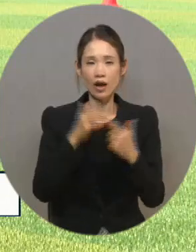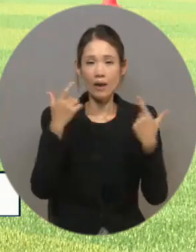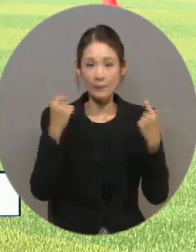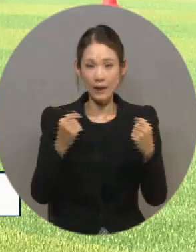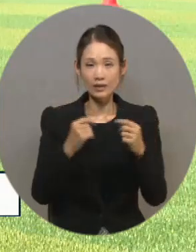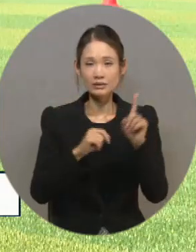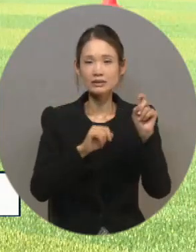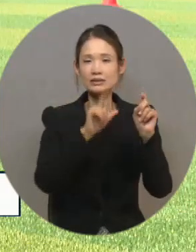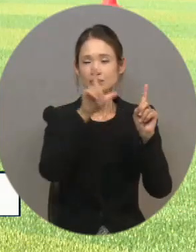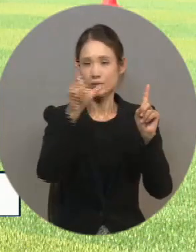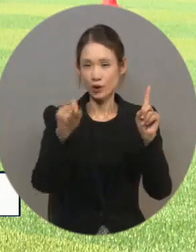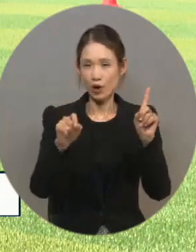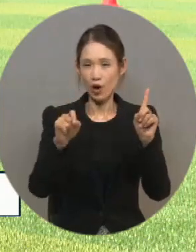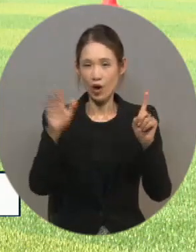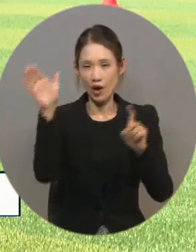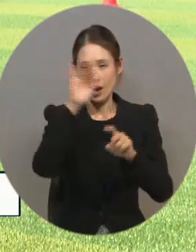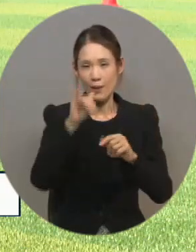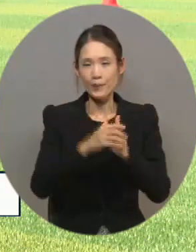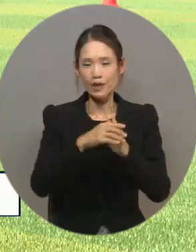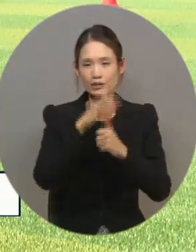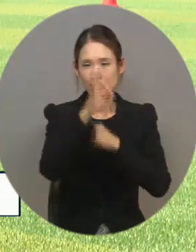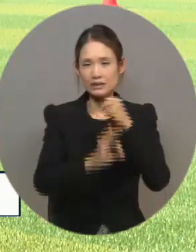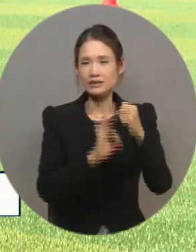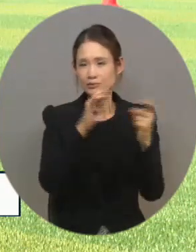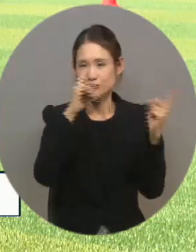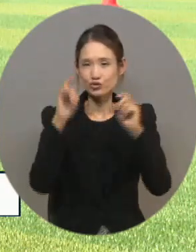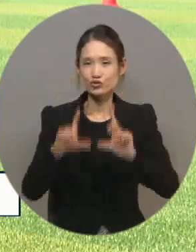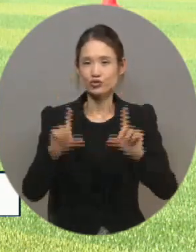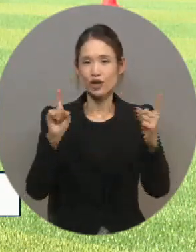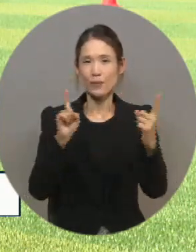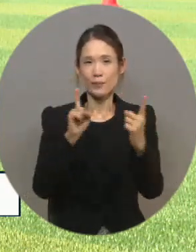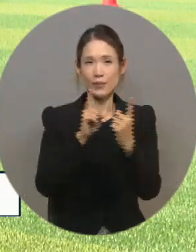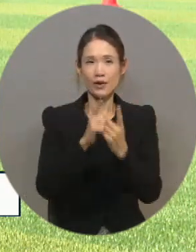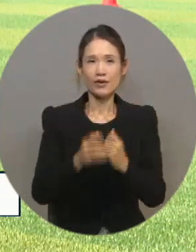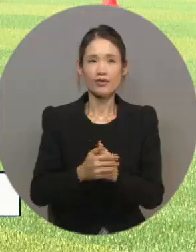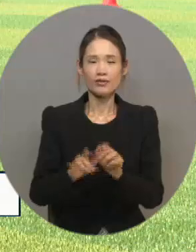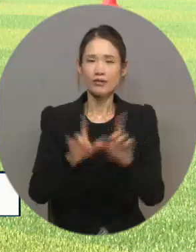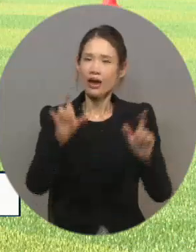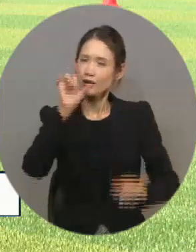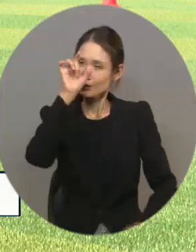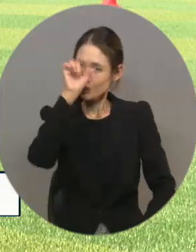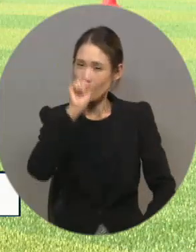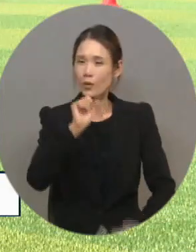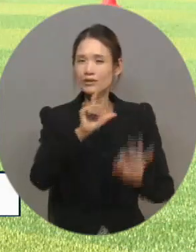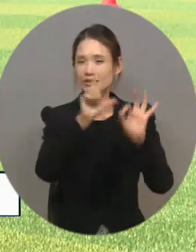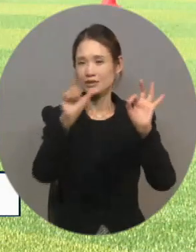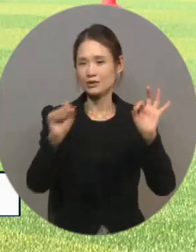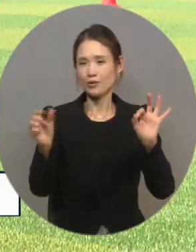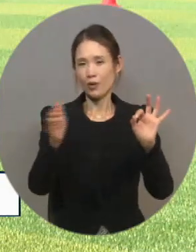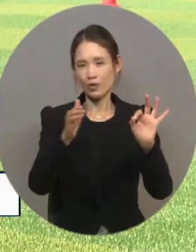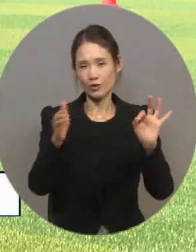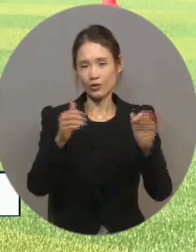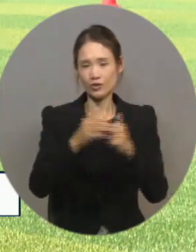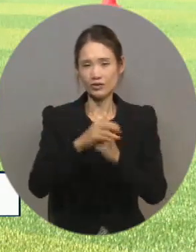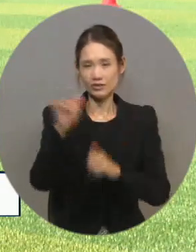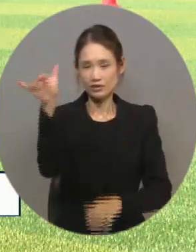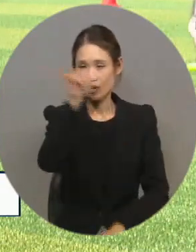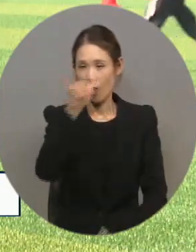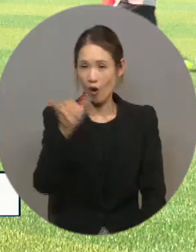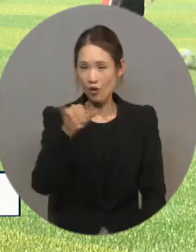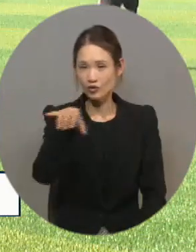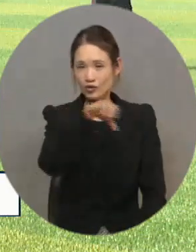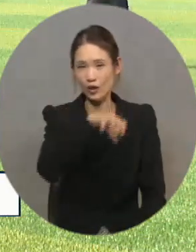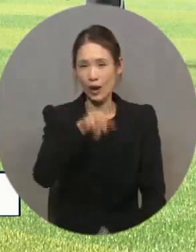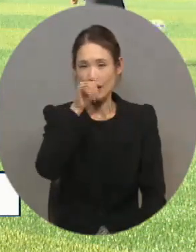또 한반도 통일미래센터 개관 10주년을 맞이하게 됩니다. 그래서 날씨 좋은 10월경에 전국에 있는